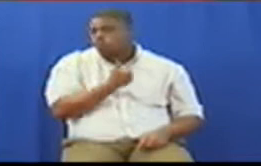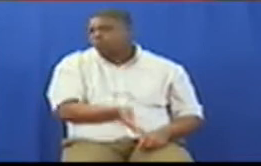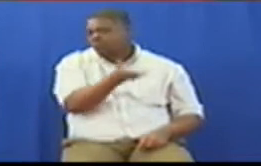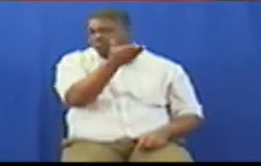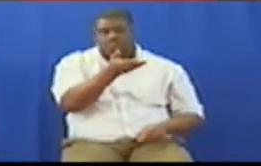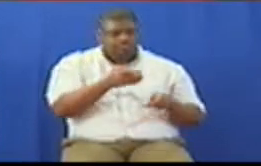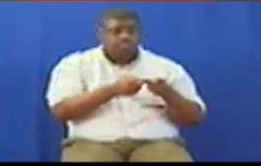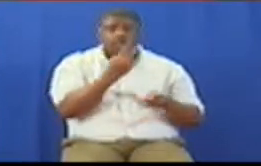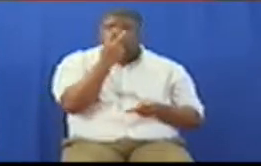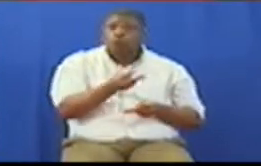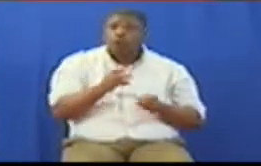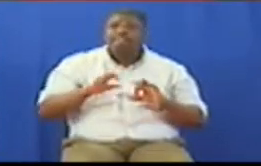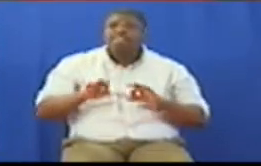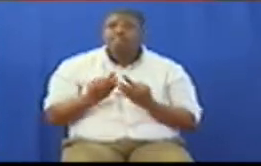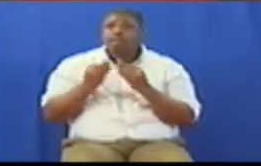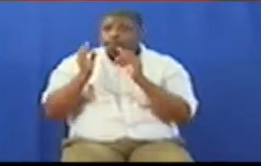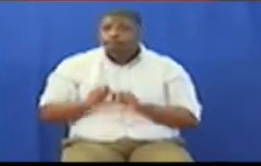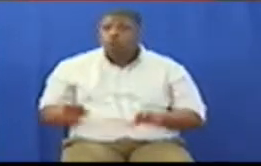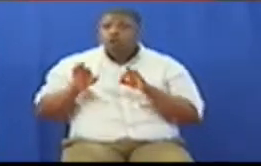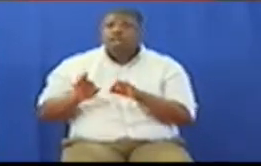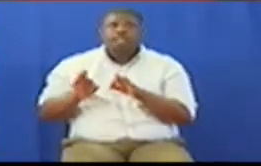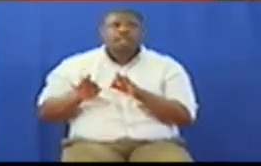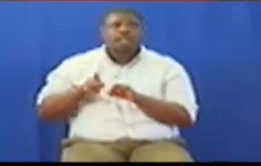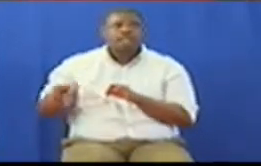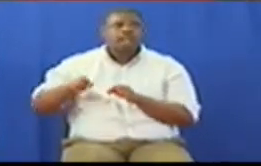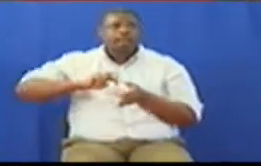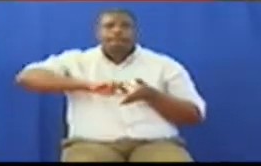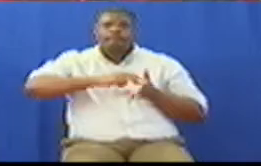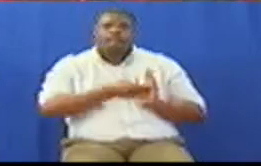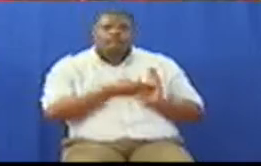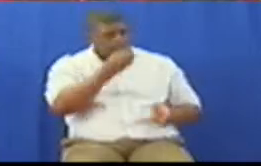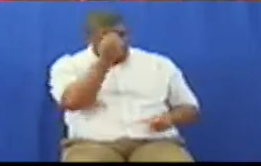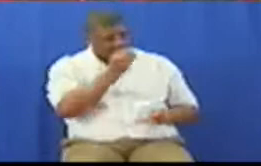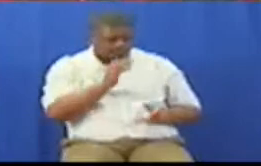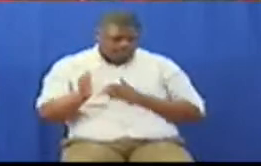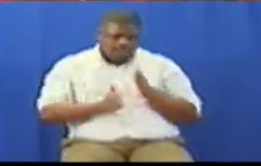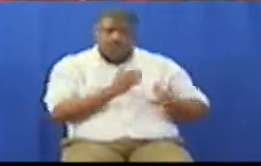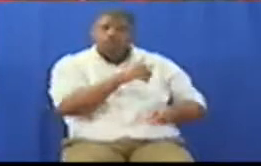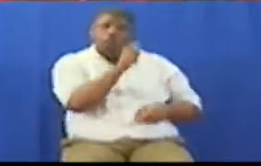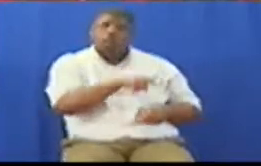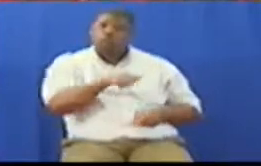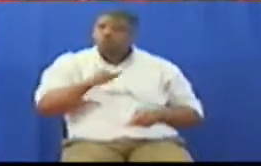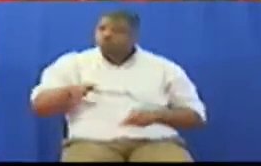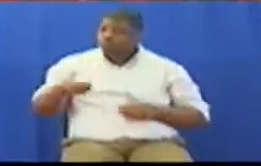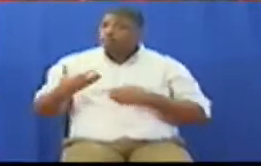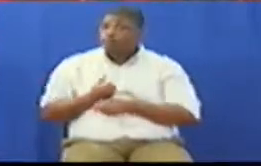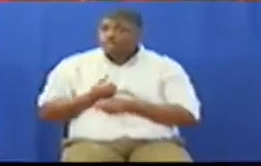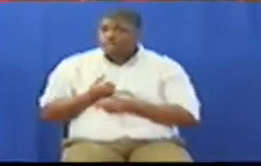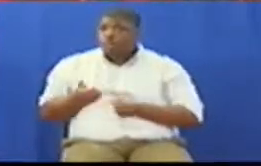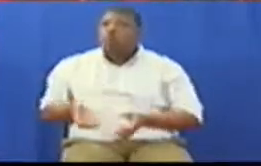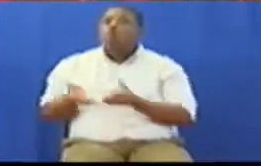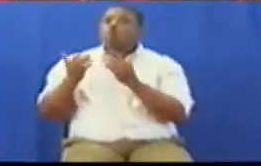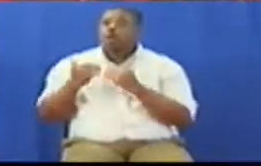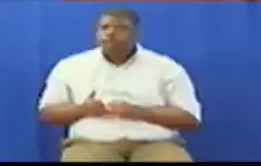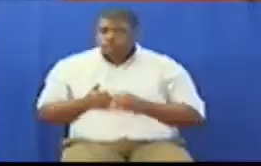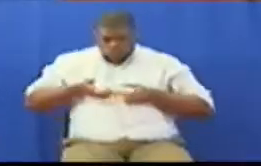hiyo tuone ni namna gani tunaboresha mitaala ya elimu ili iweze kuwaandaa wahitimu kuwa na uwezo wa